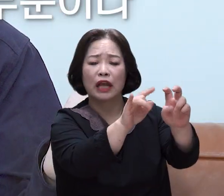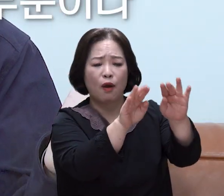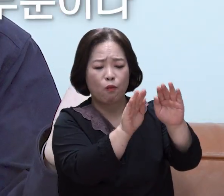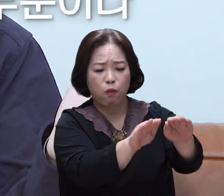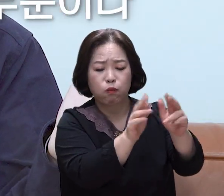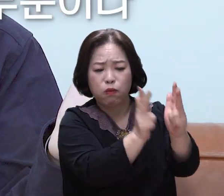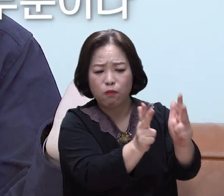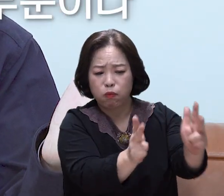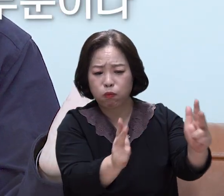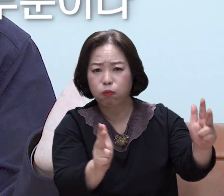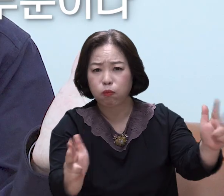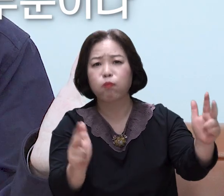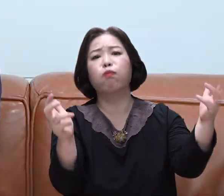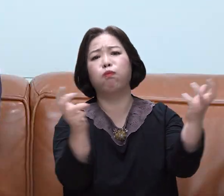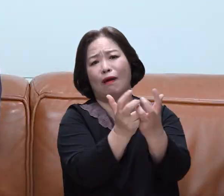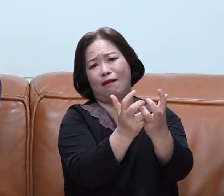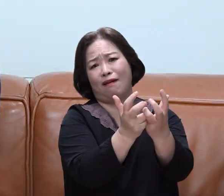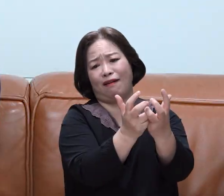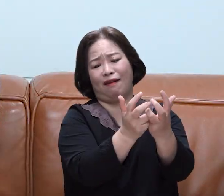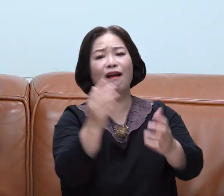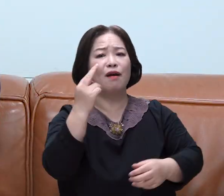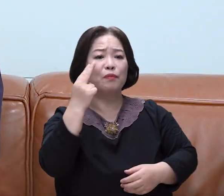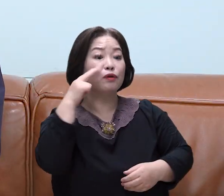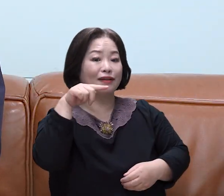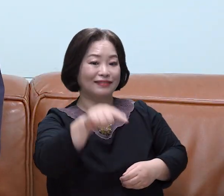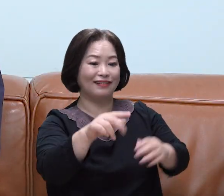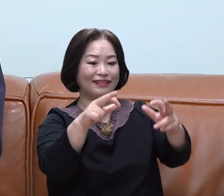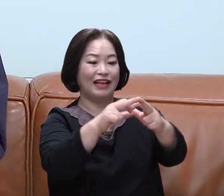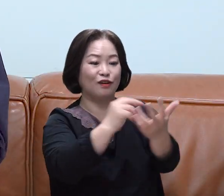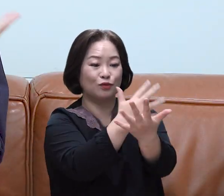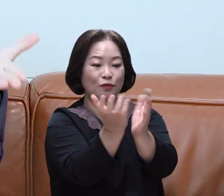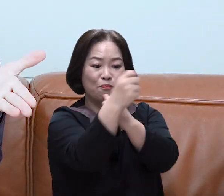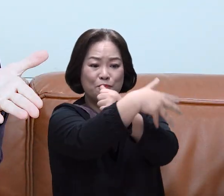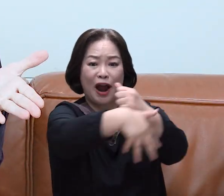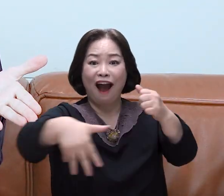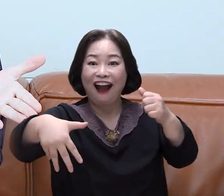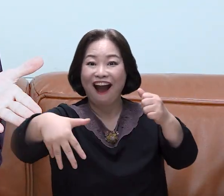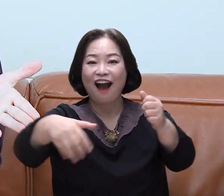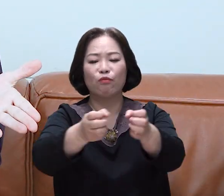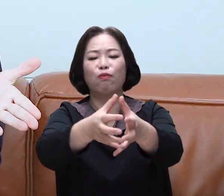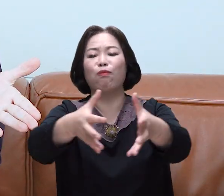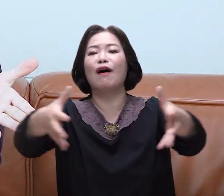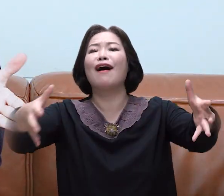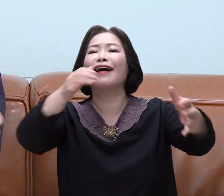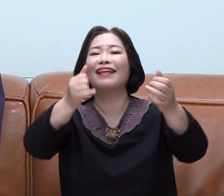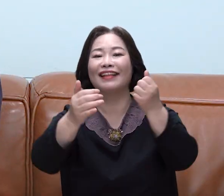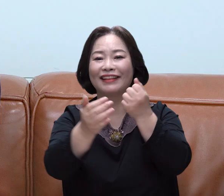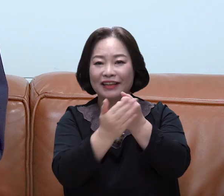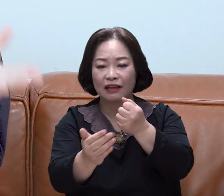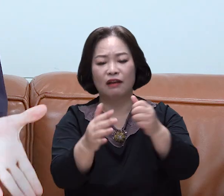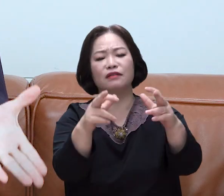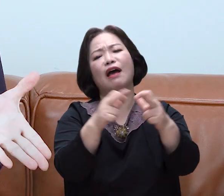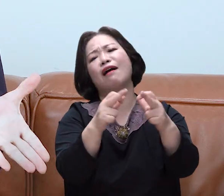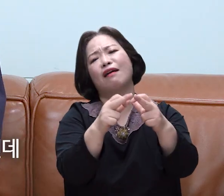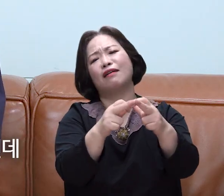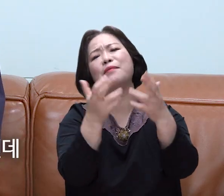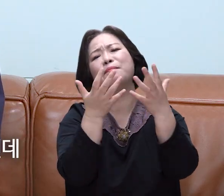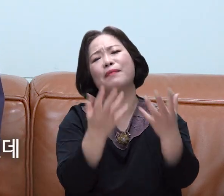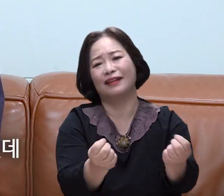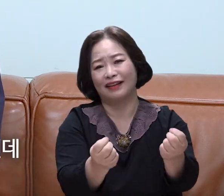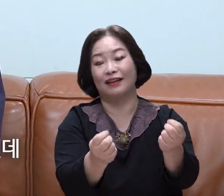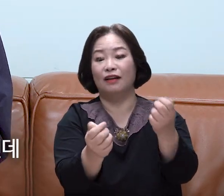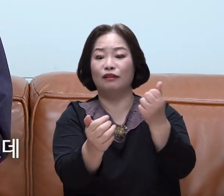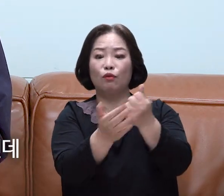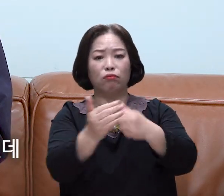차 있을 때가 대부분이다. 미국은 장애의 범주가 넓다 보니까 장애인들이 그만큼 많아요.